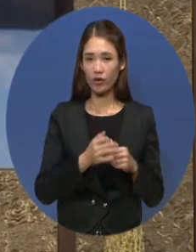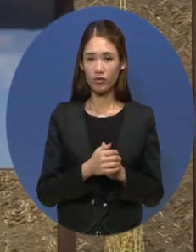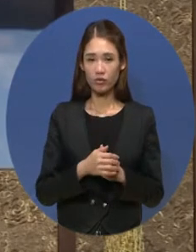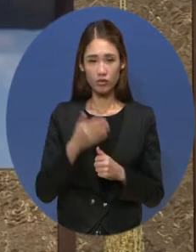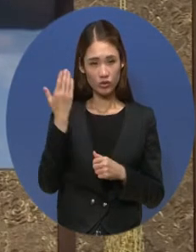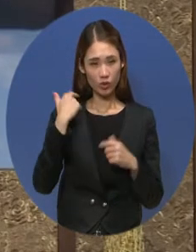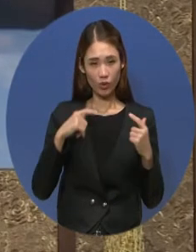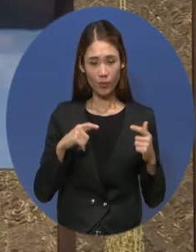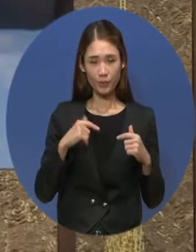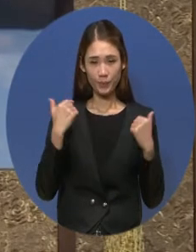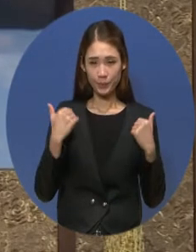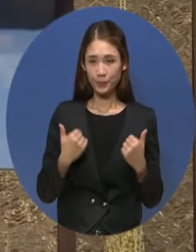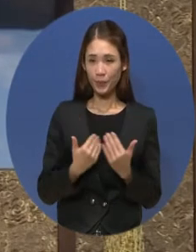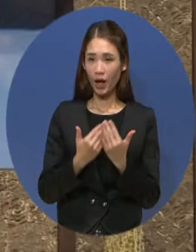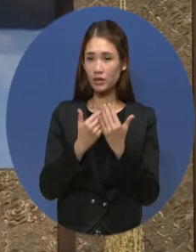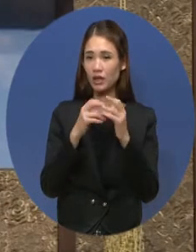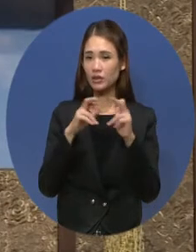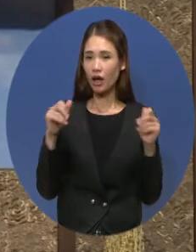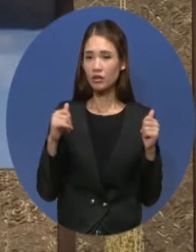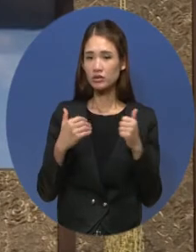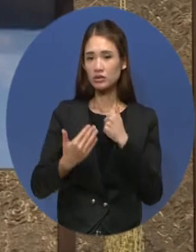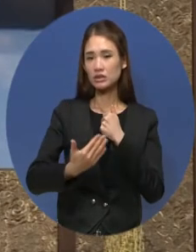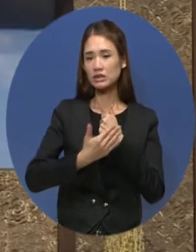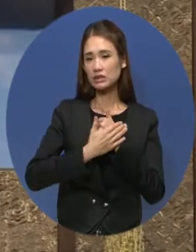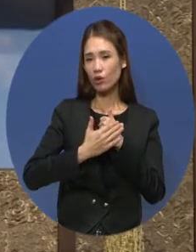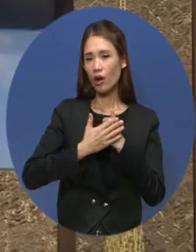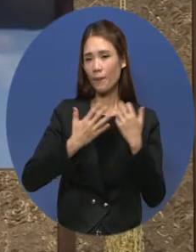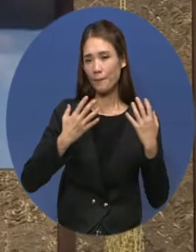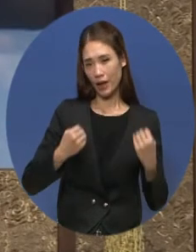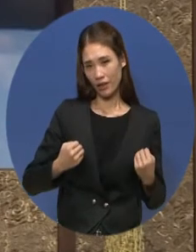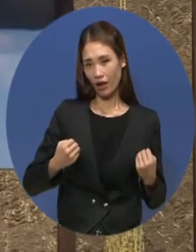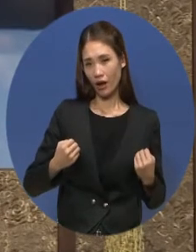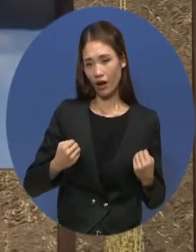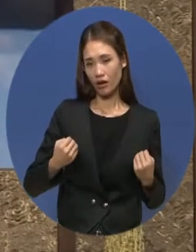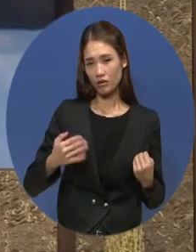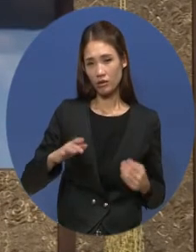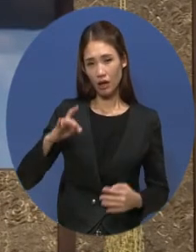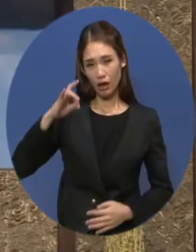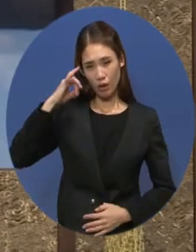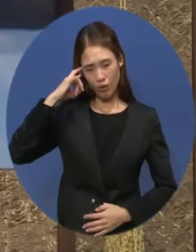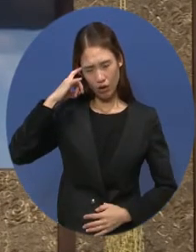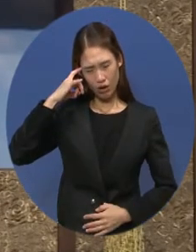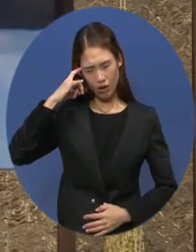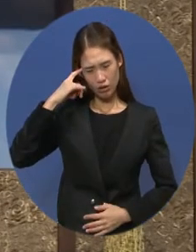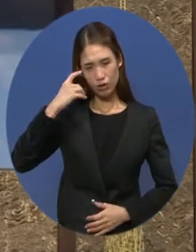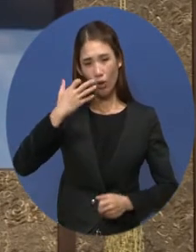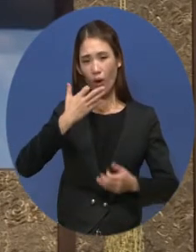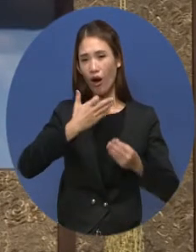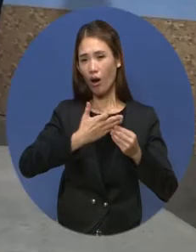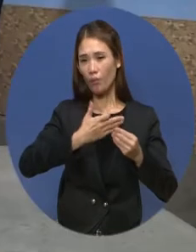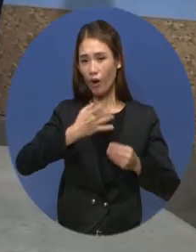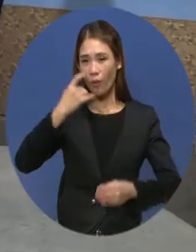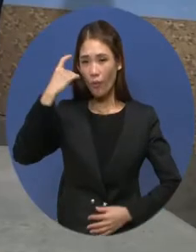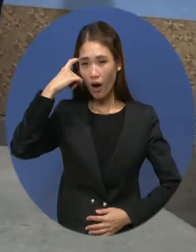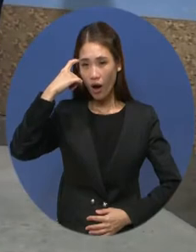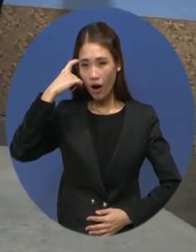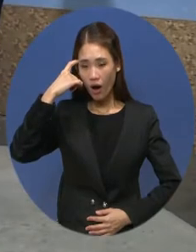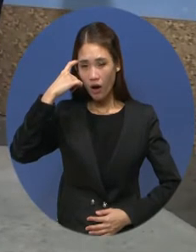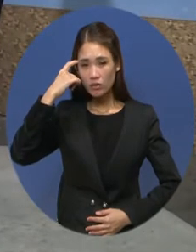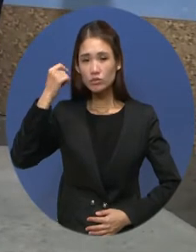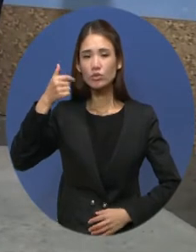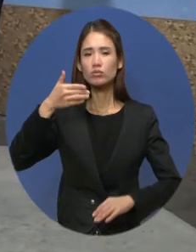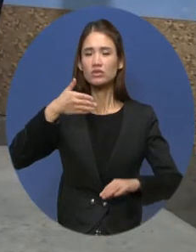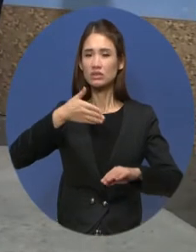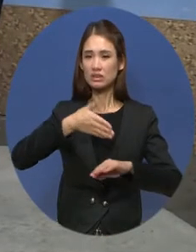영등포구가 발달장애 일에 대해서 지원을 많이 하는 풉니다 근데 왜 이렇게 늦게 10억 번째로 했느냐 어쩜 께 늦게